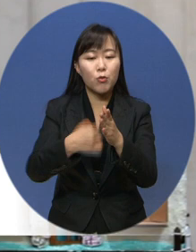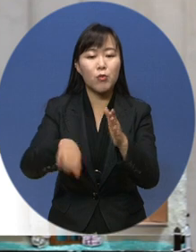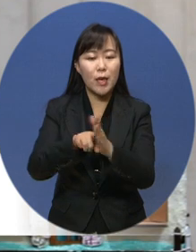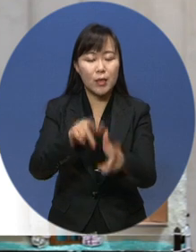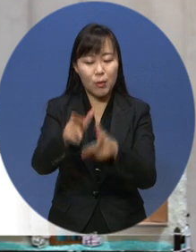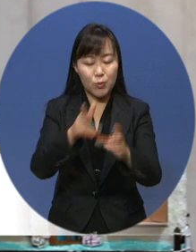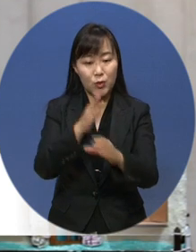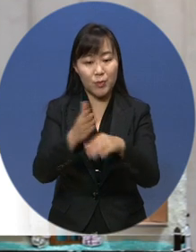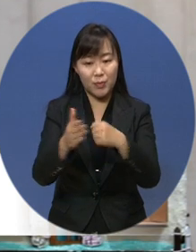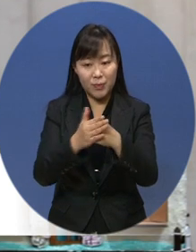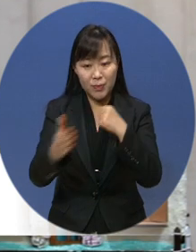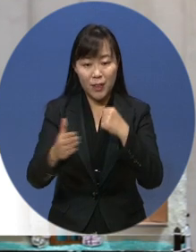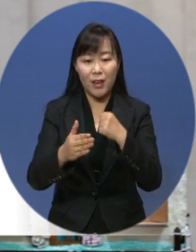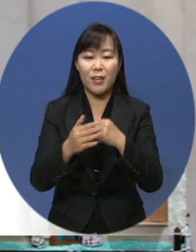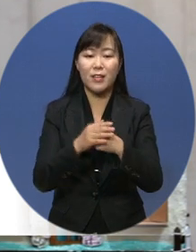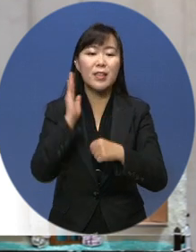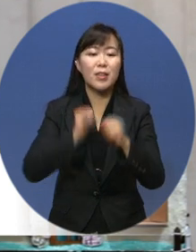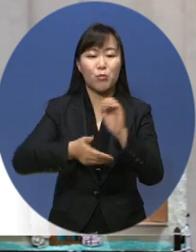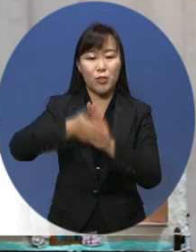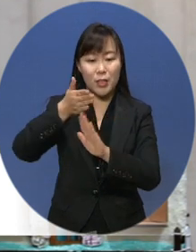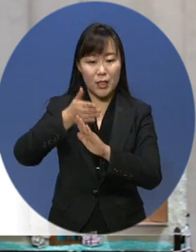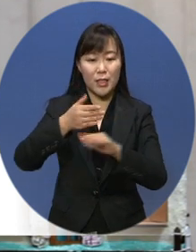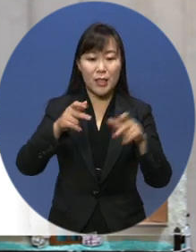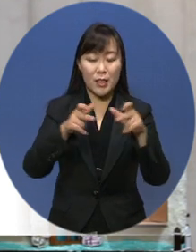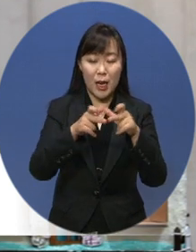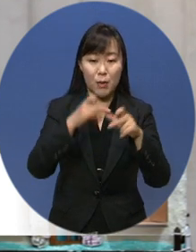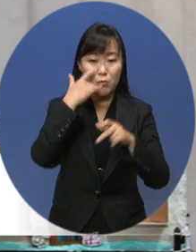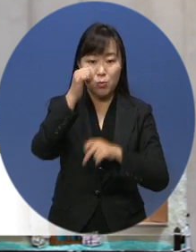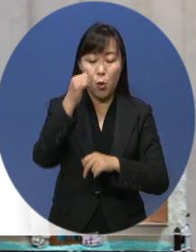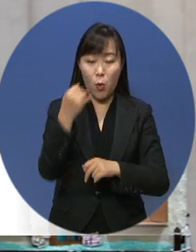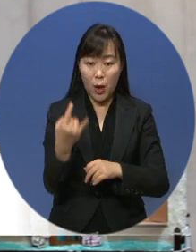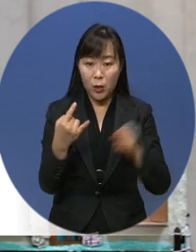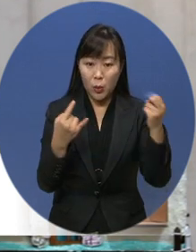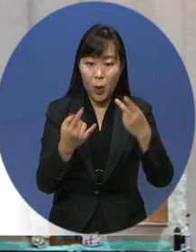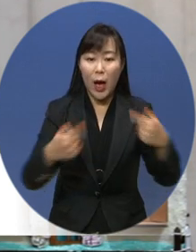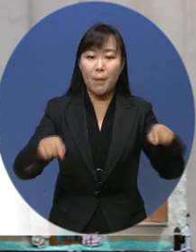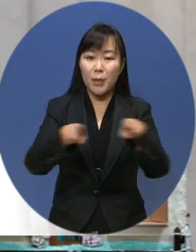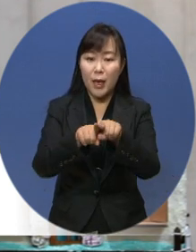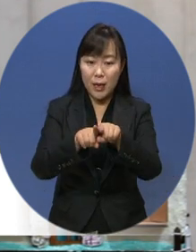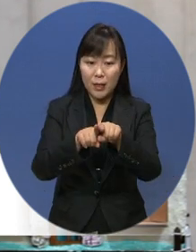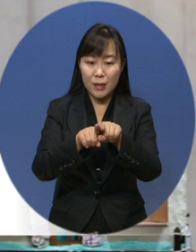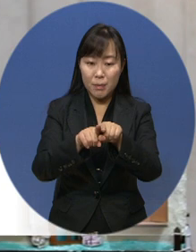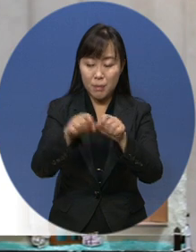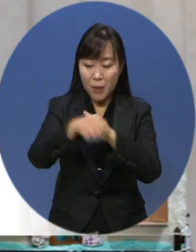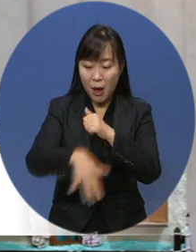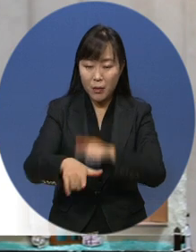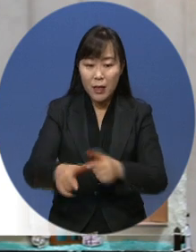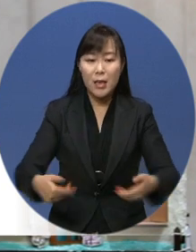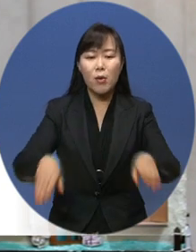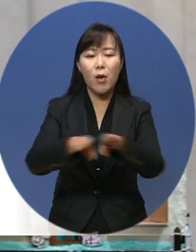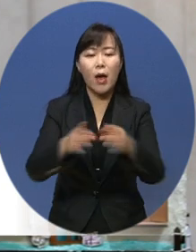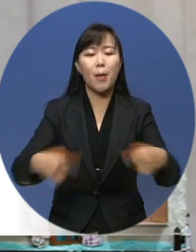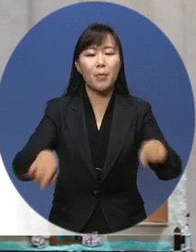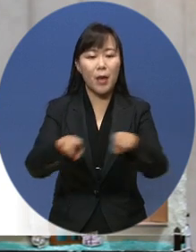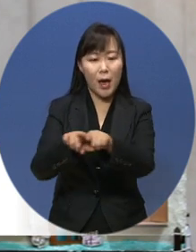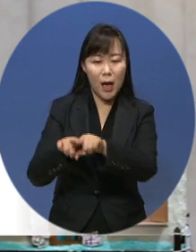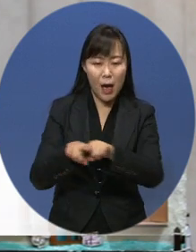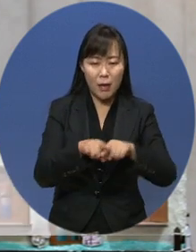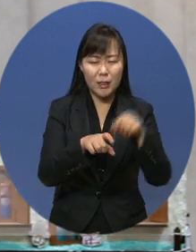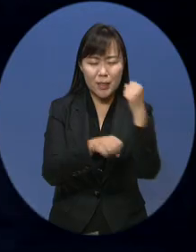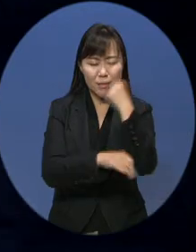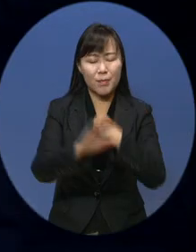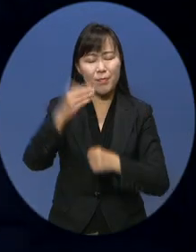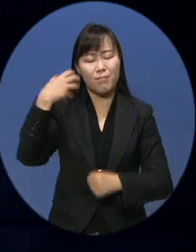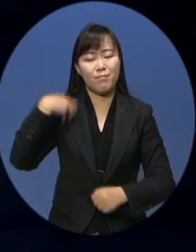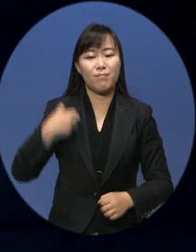때문에 저희의 의 동시 당 애인 부모의 와 그 함께하는 산하 기관들이 살아갈 수 있는 마중물